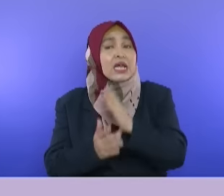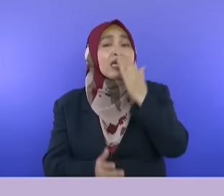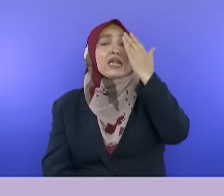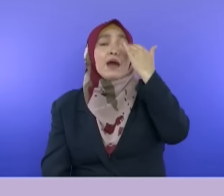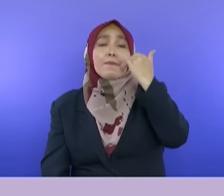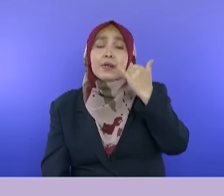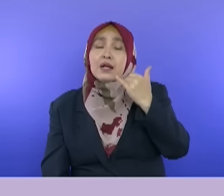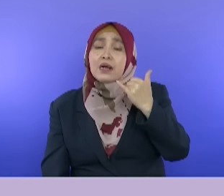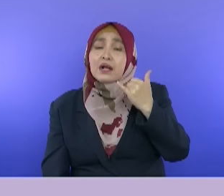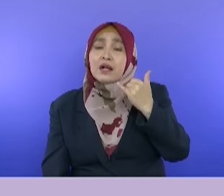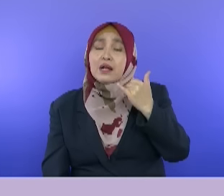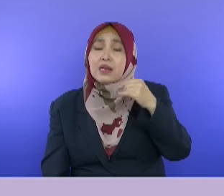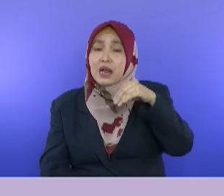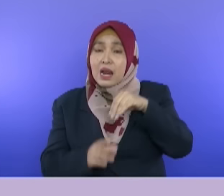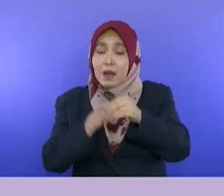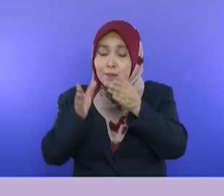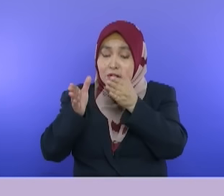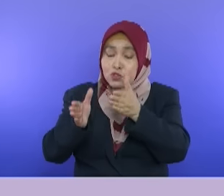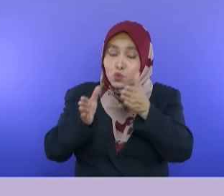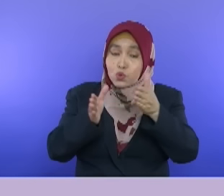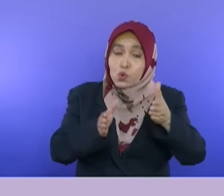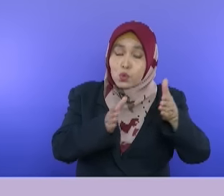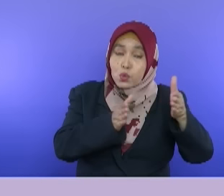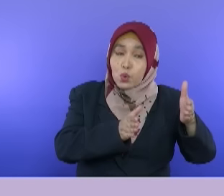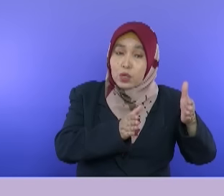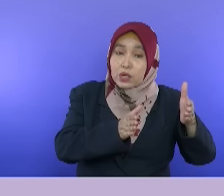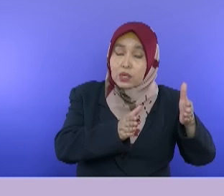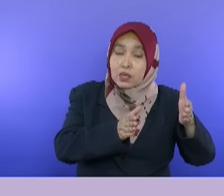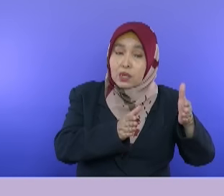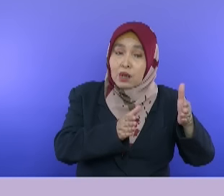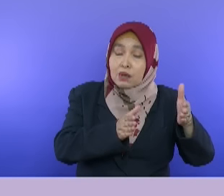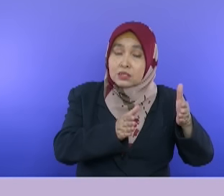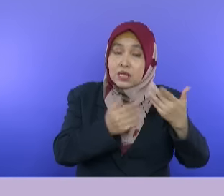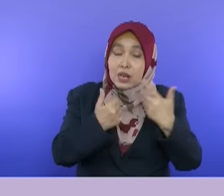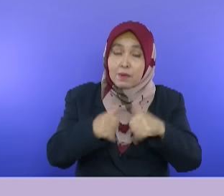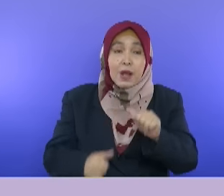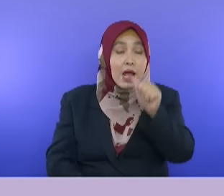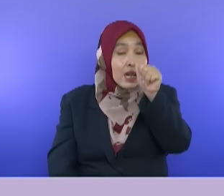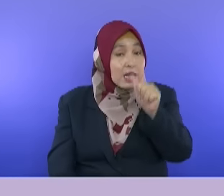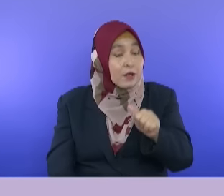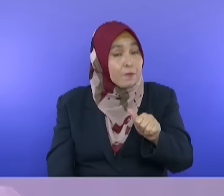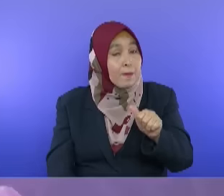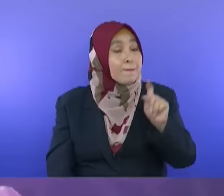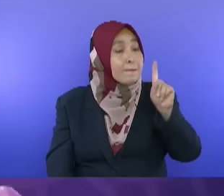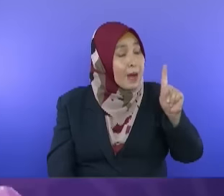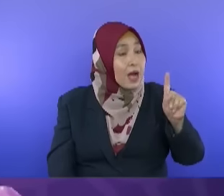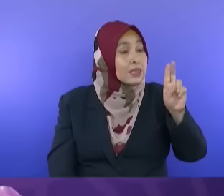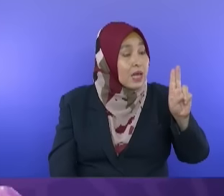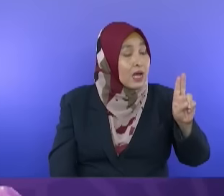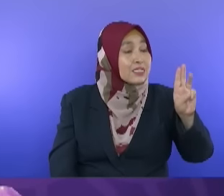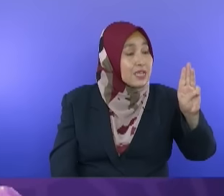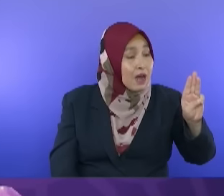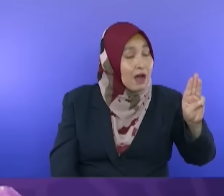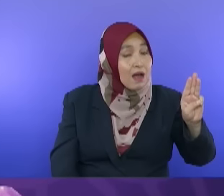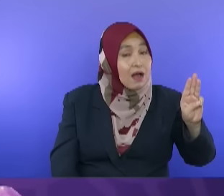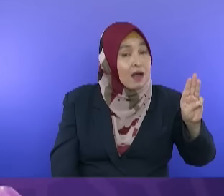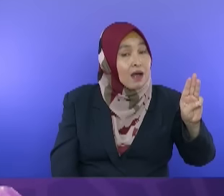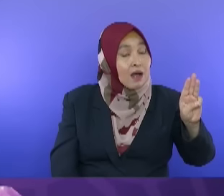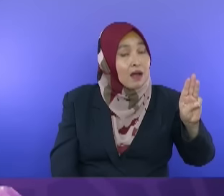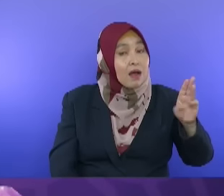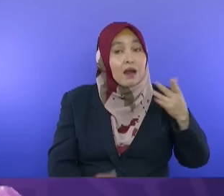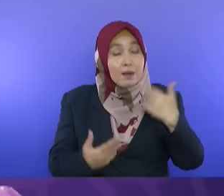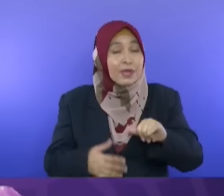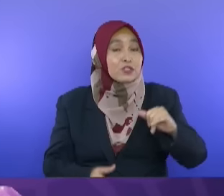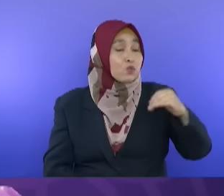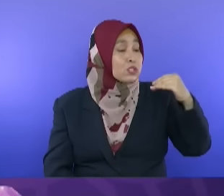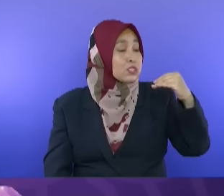kenapa Dalam susunan ulama susun selepas Alif eh batasa sepatu